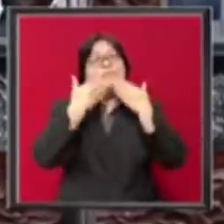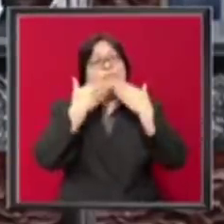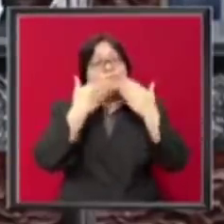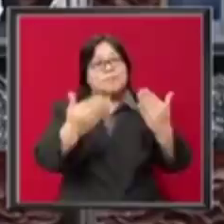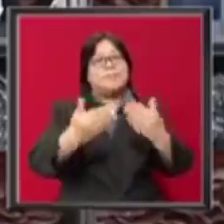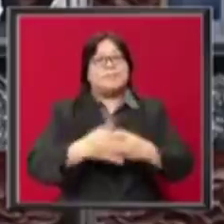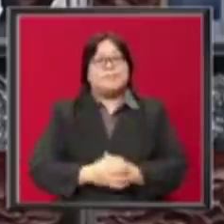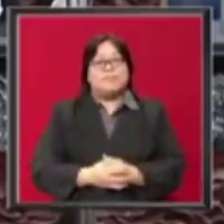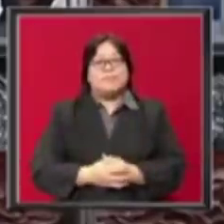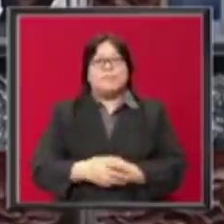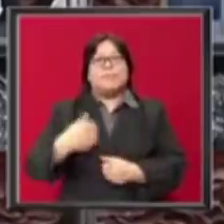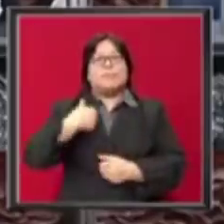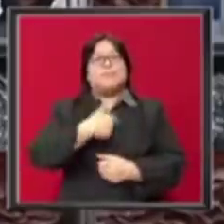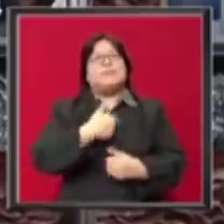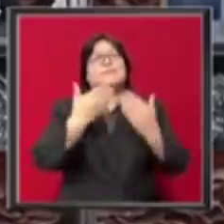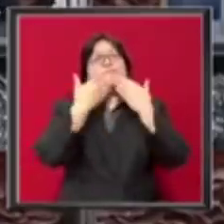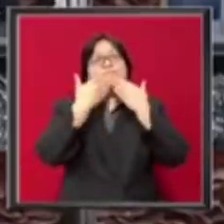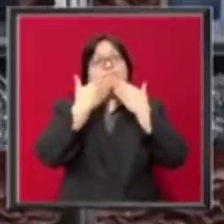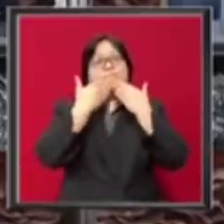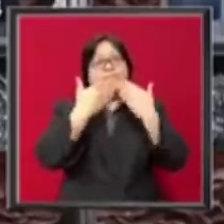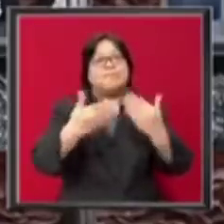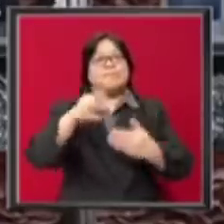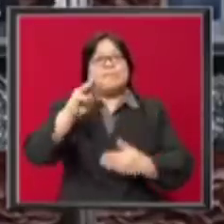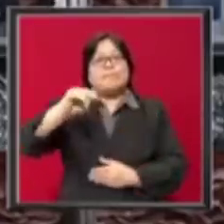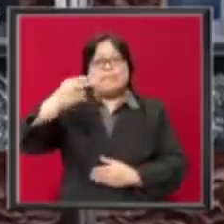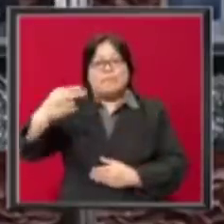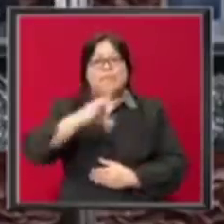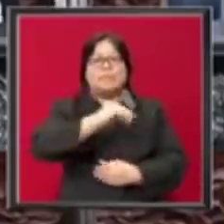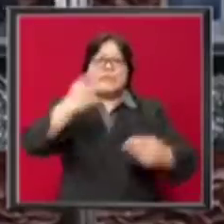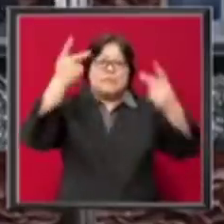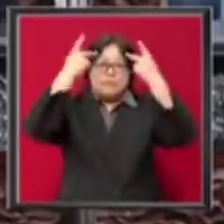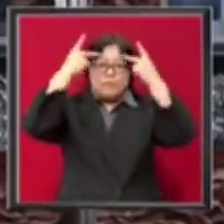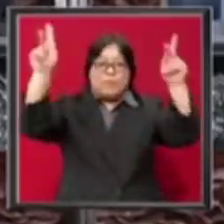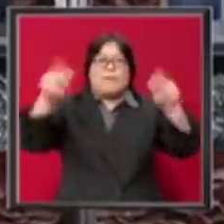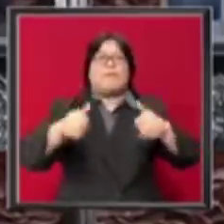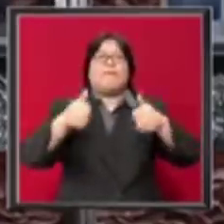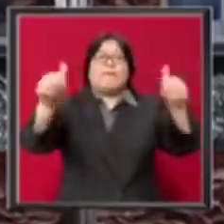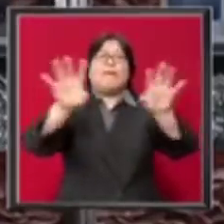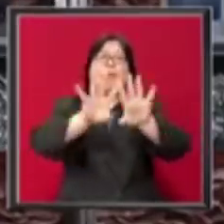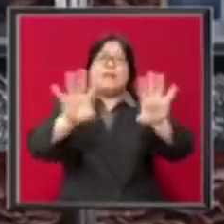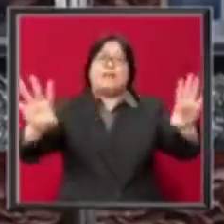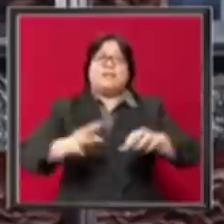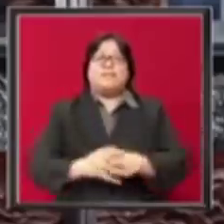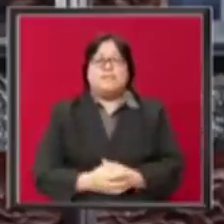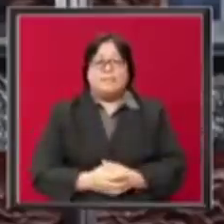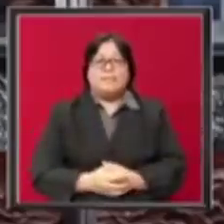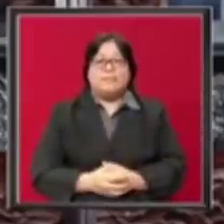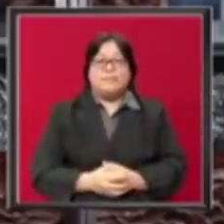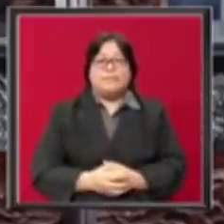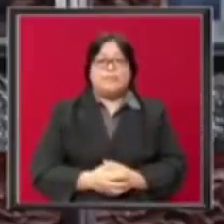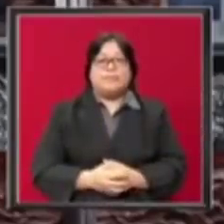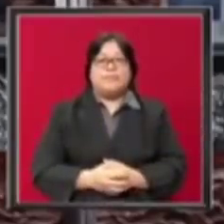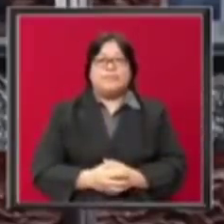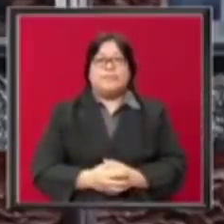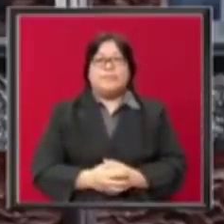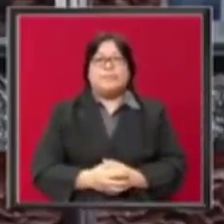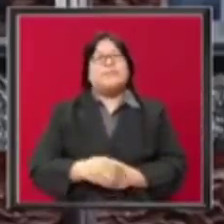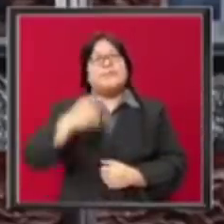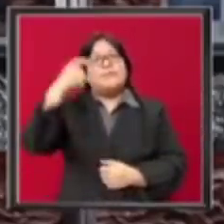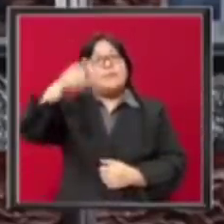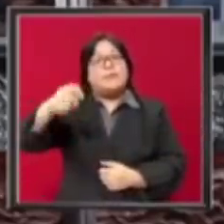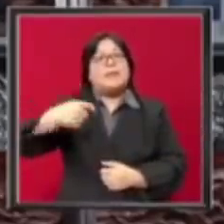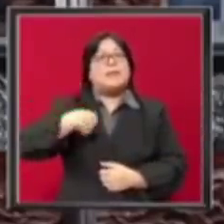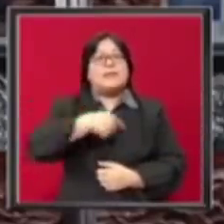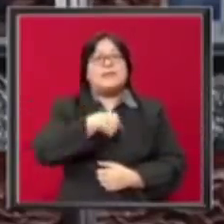penghargaan. Kita hargai Kementerian Kesihatan ke ketua pengarah ke frontliners ialah dengan